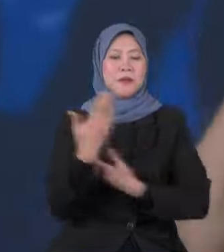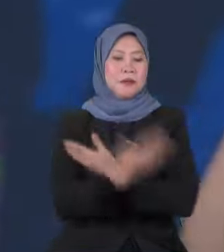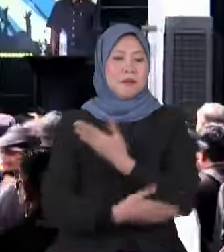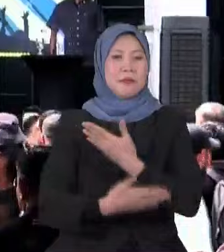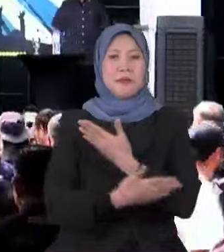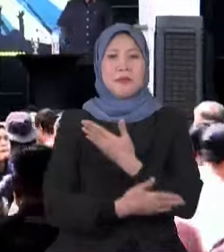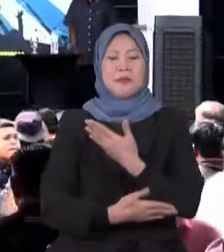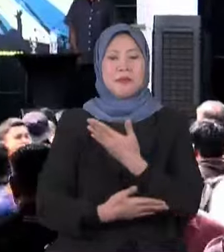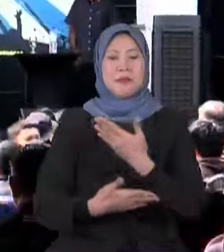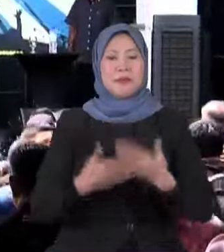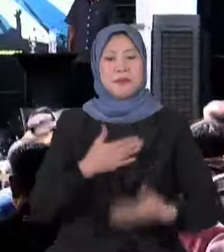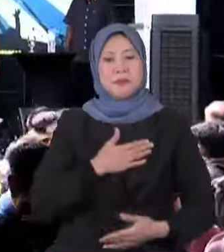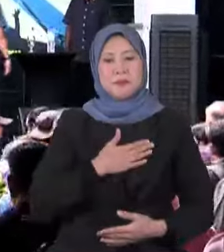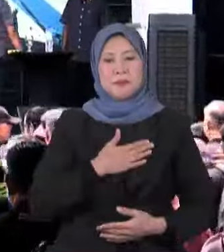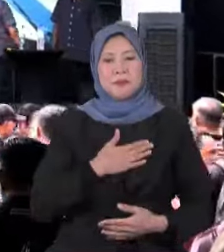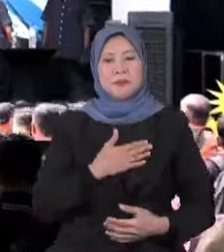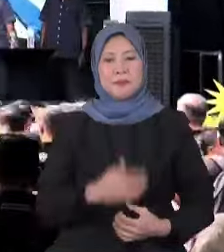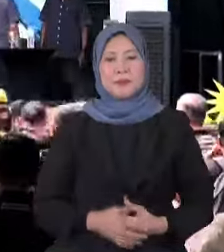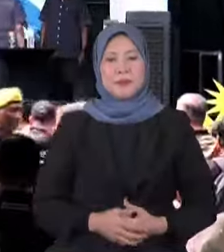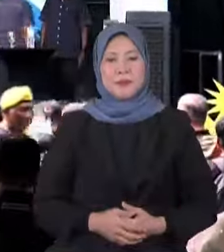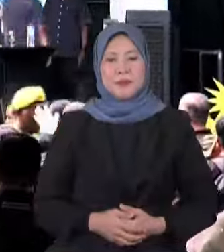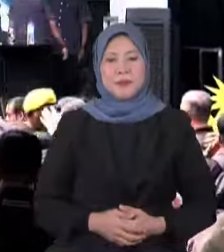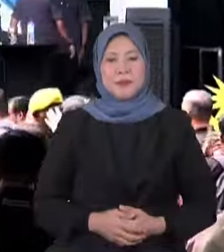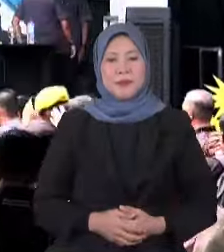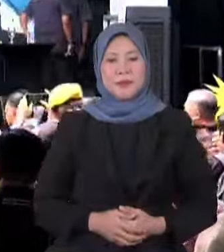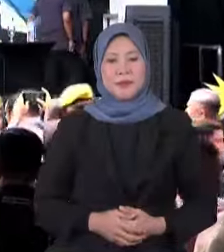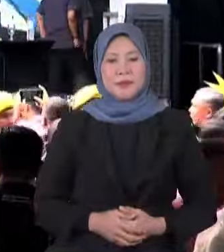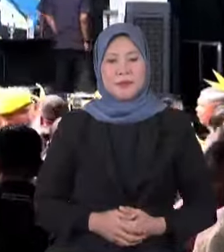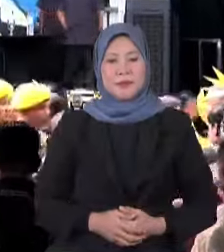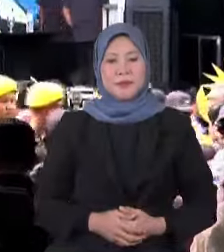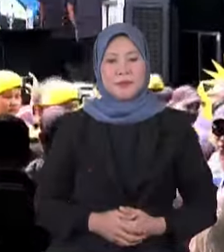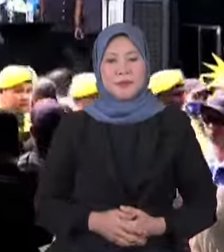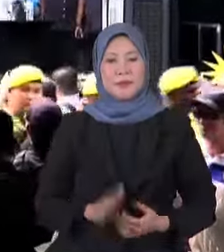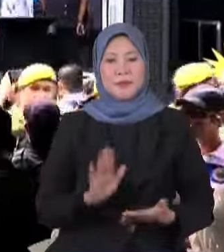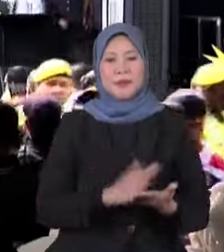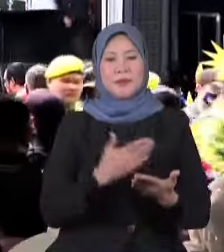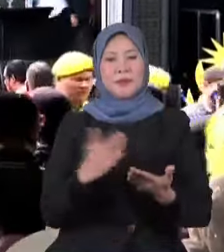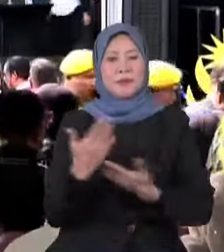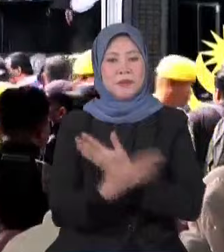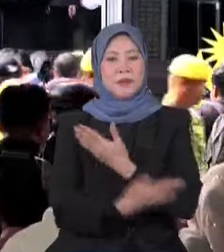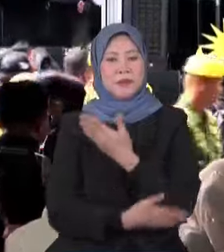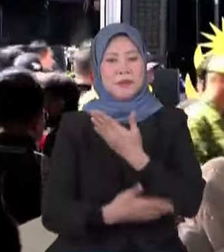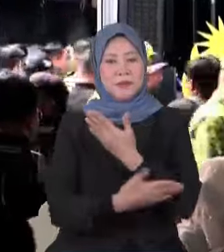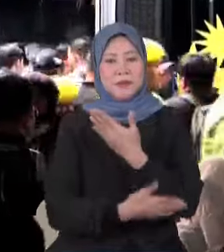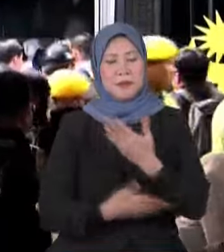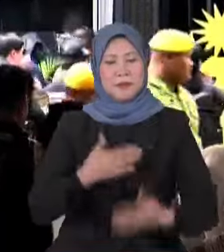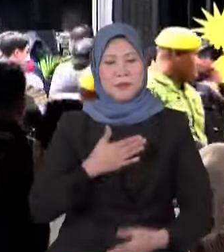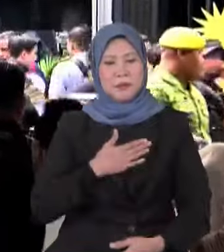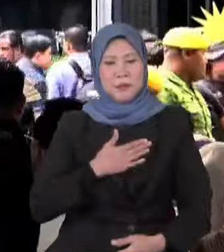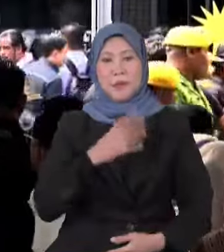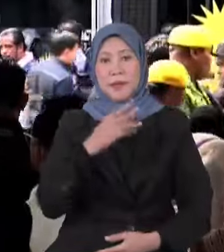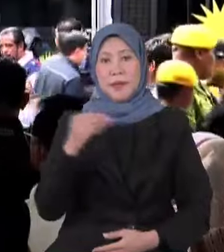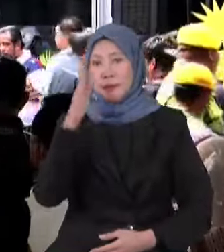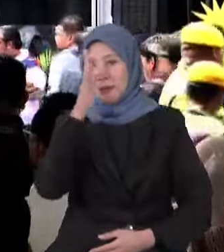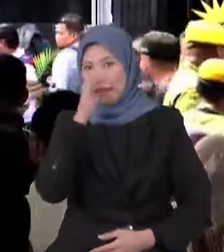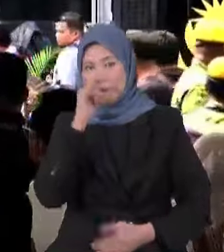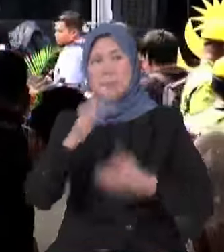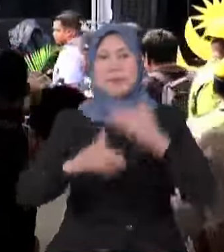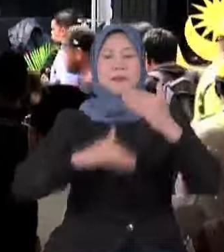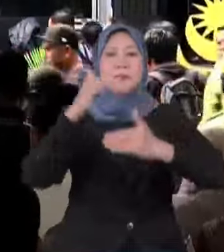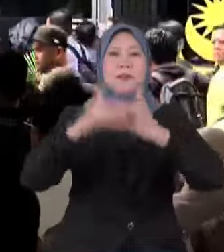yang menaikkan semangat seluruh warga Malaysia, iaitu lagu Negaraku dan Melaka Maju Jaya.